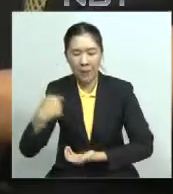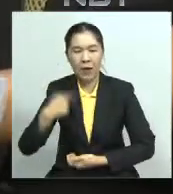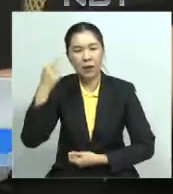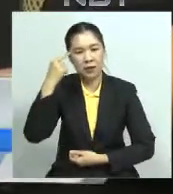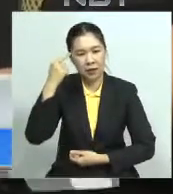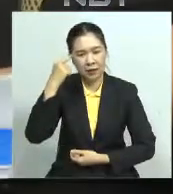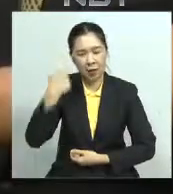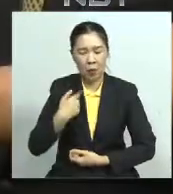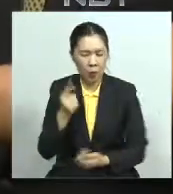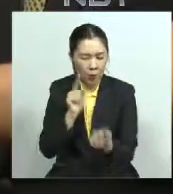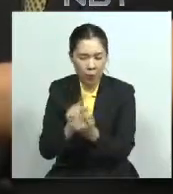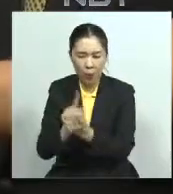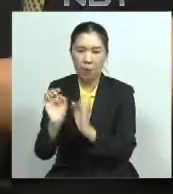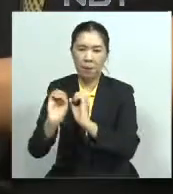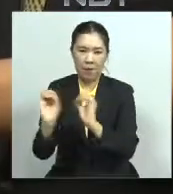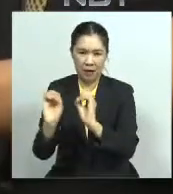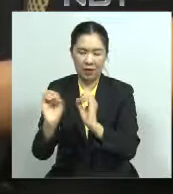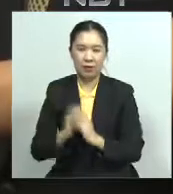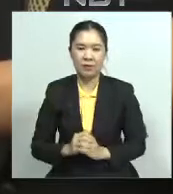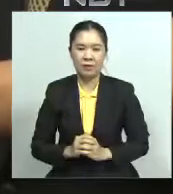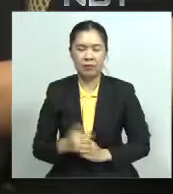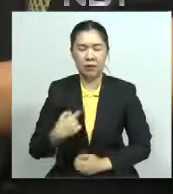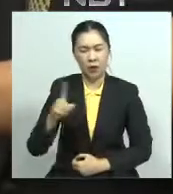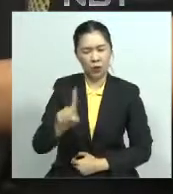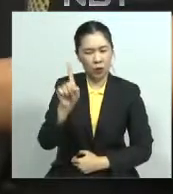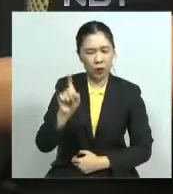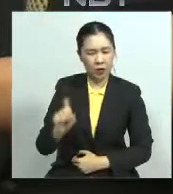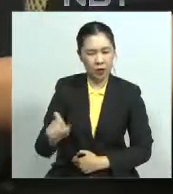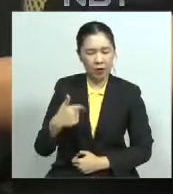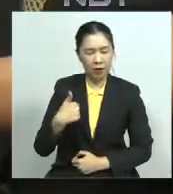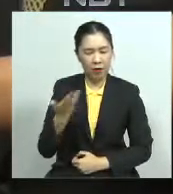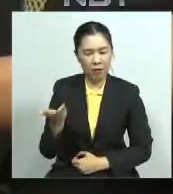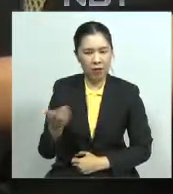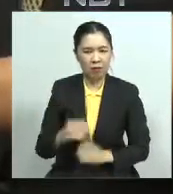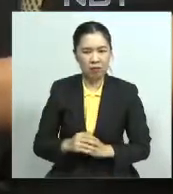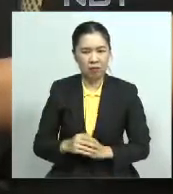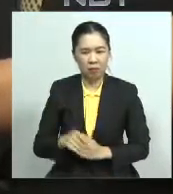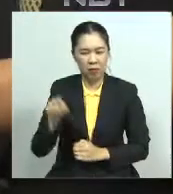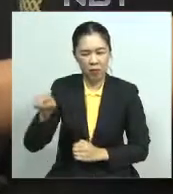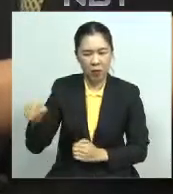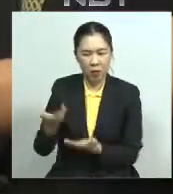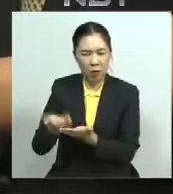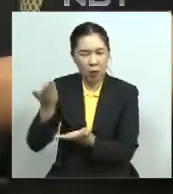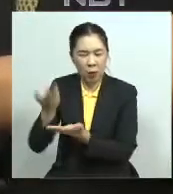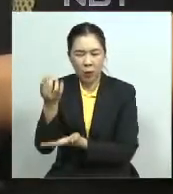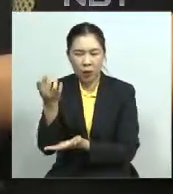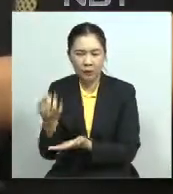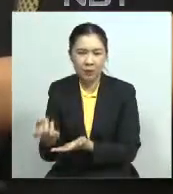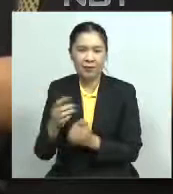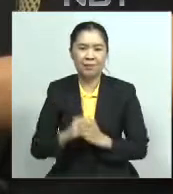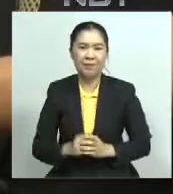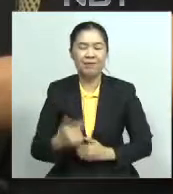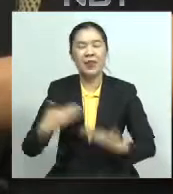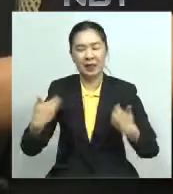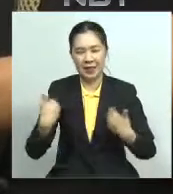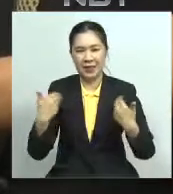ฑ์ใหม่ๆที่เราไม่เคยเห็นมาก่อนก็สงสัยว่าโอ้โหต่างคนต่างรวยอยากคิดหรืออะไรก็ดีใจ